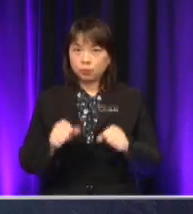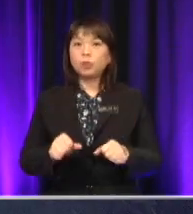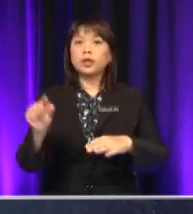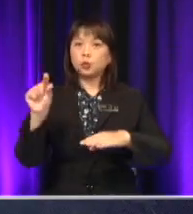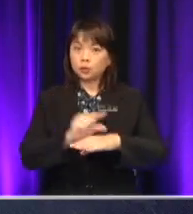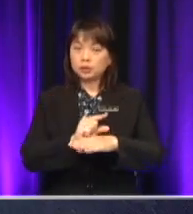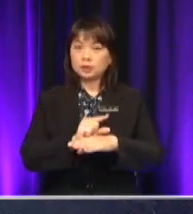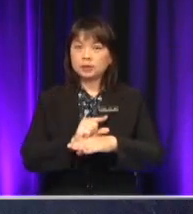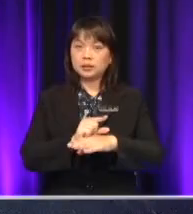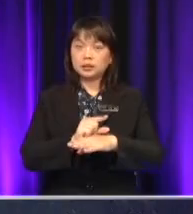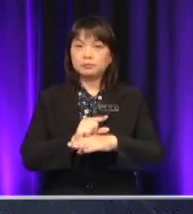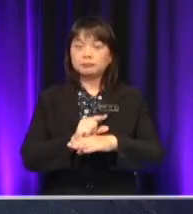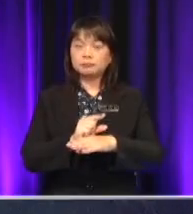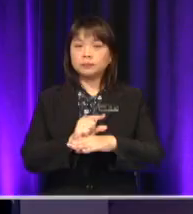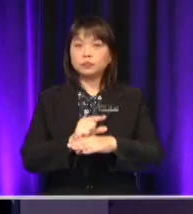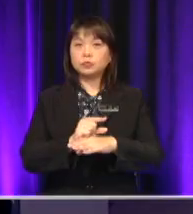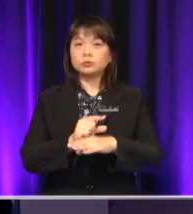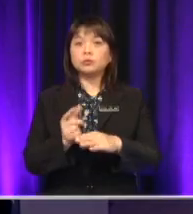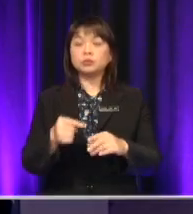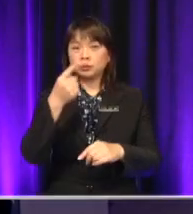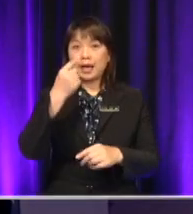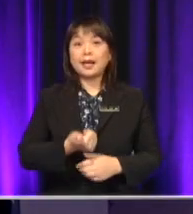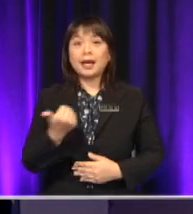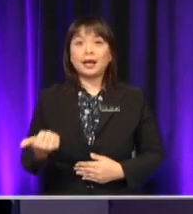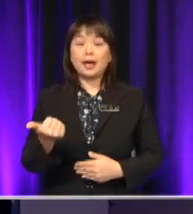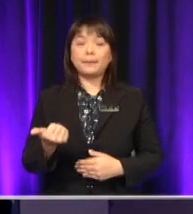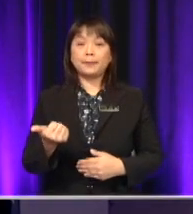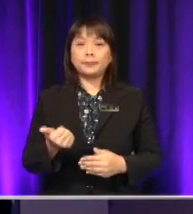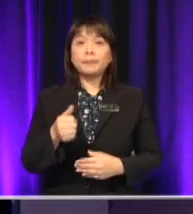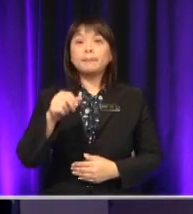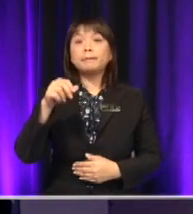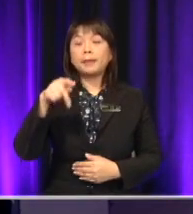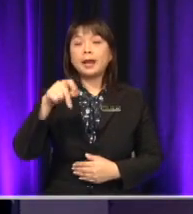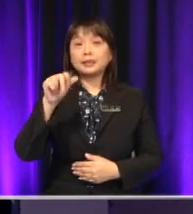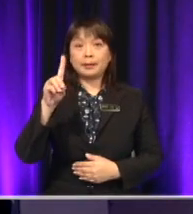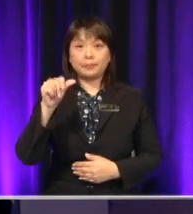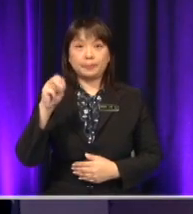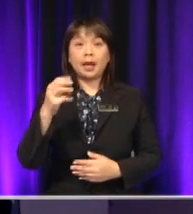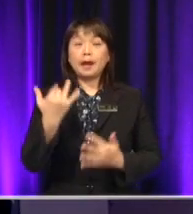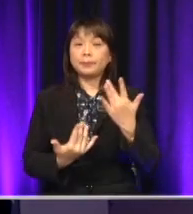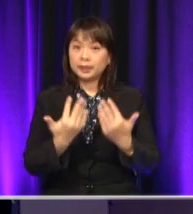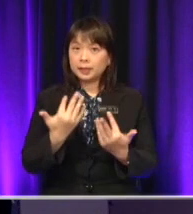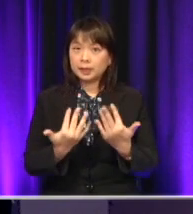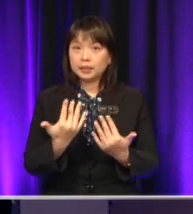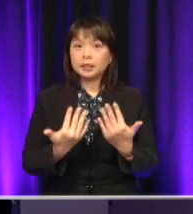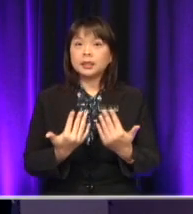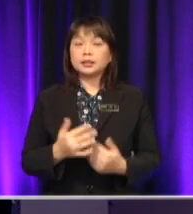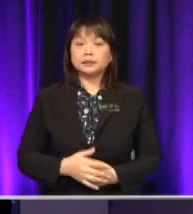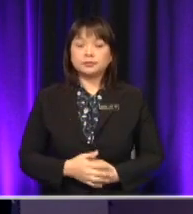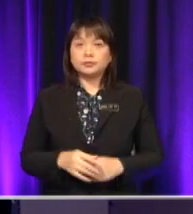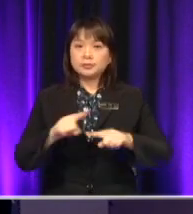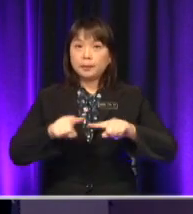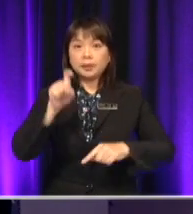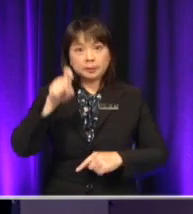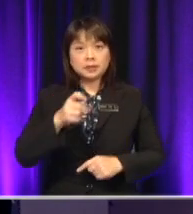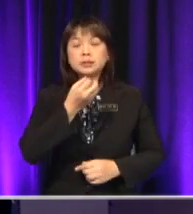cikgu lah dan juga bantuan cikgu. Mungkin pelajar-pelajar tak tahu macam mana nak guna kan. Ni mungkin dah ada kursus-kursus macam mana nak padamkan kebakaran